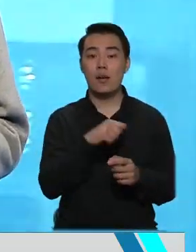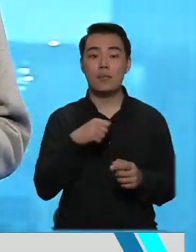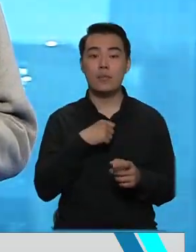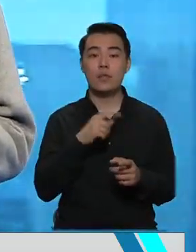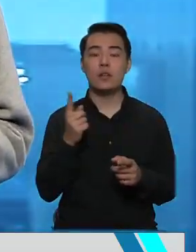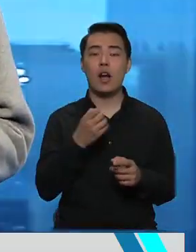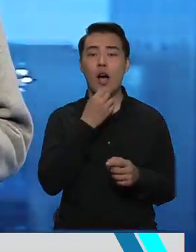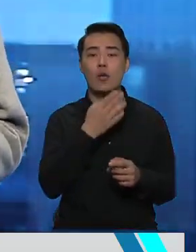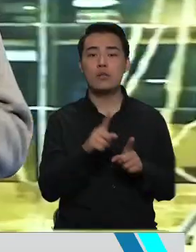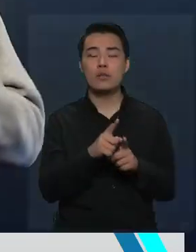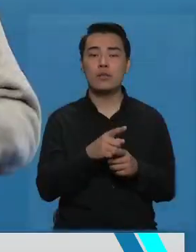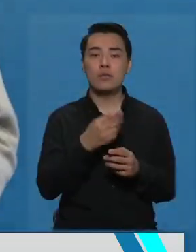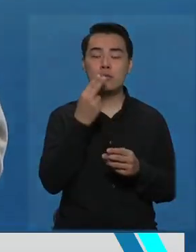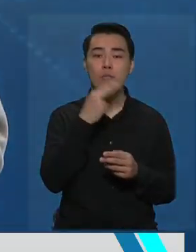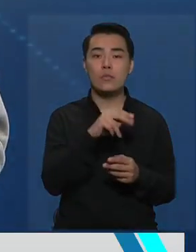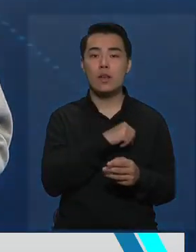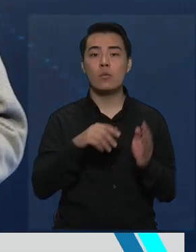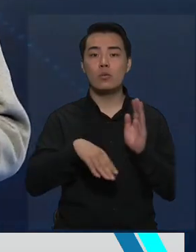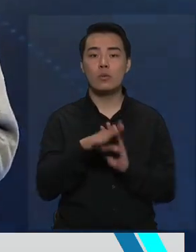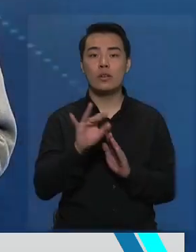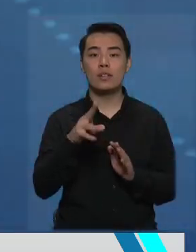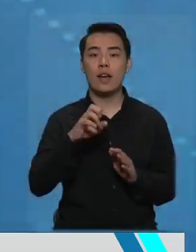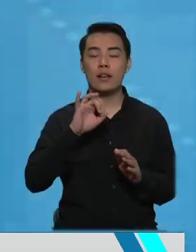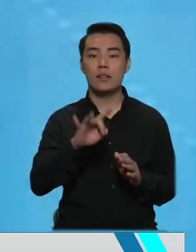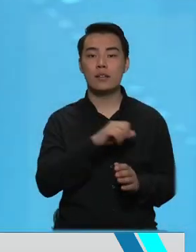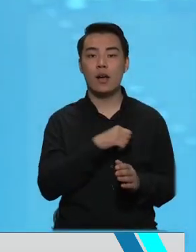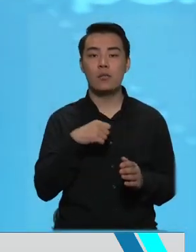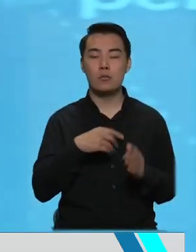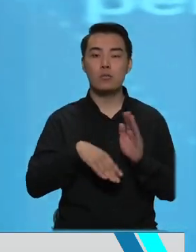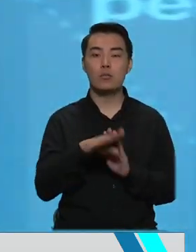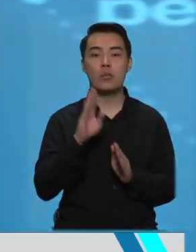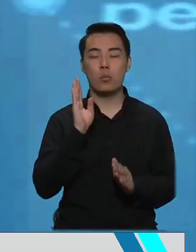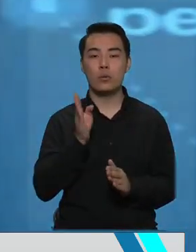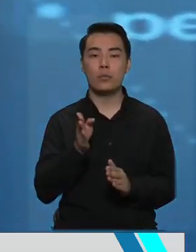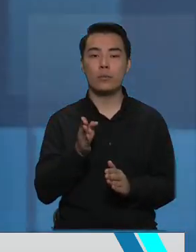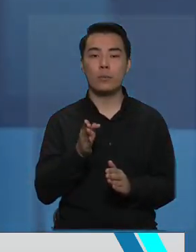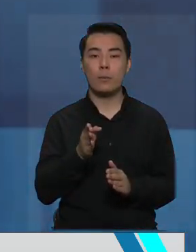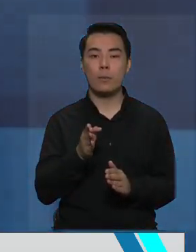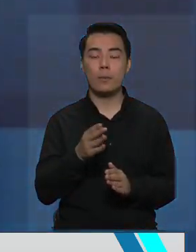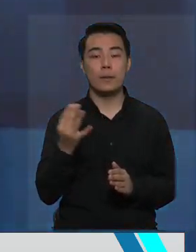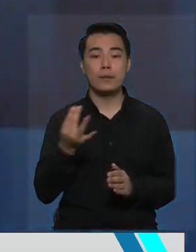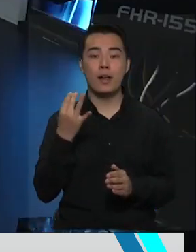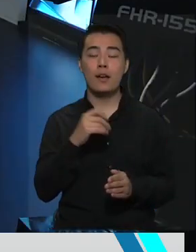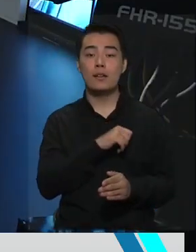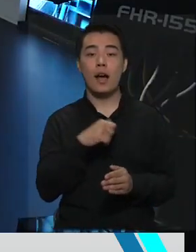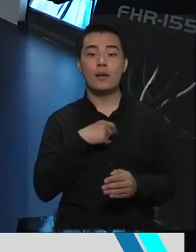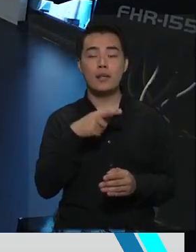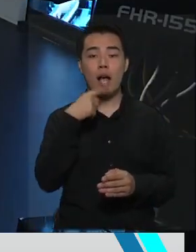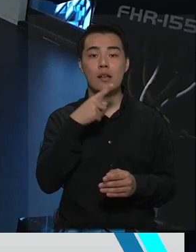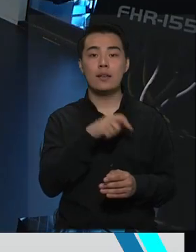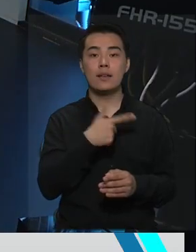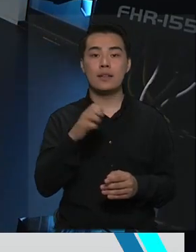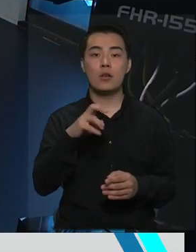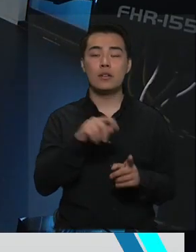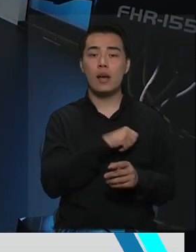Какой хороший разработчик лучший в мире дизайнер результаты действительно Становится лучше Забавно Скажите пожалуйста география